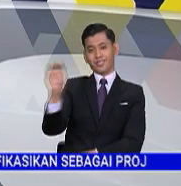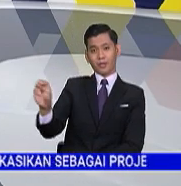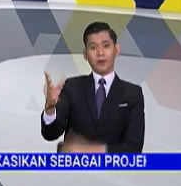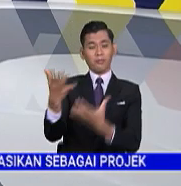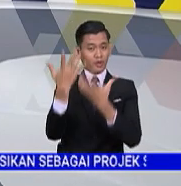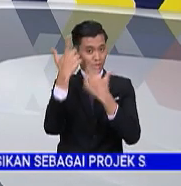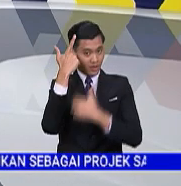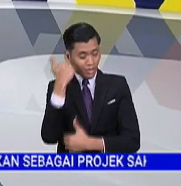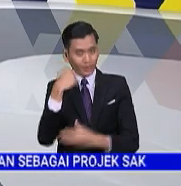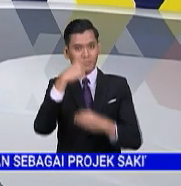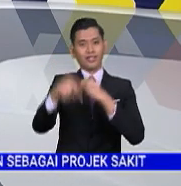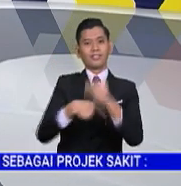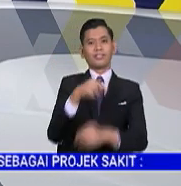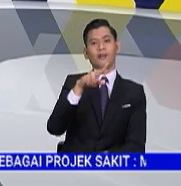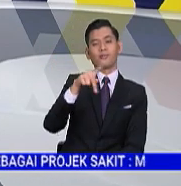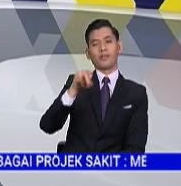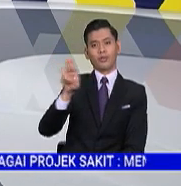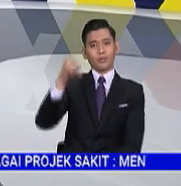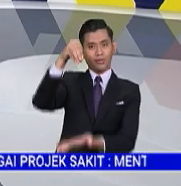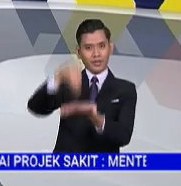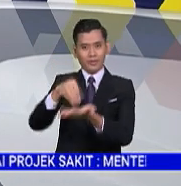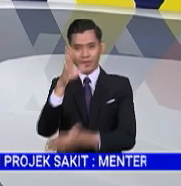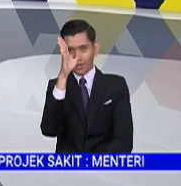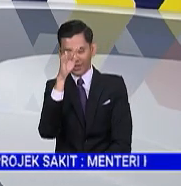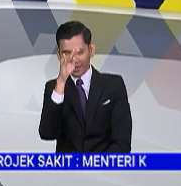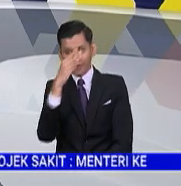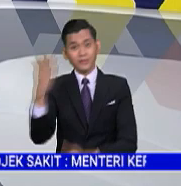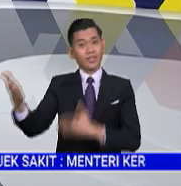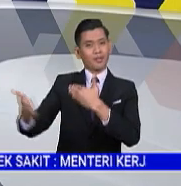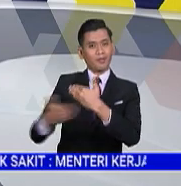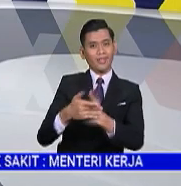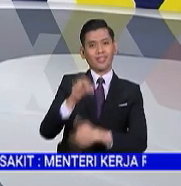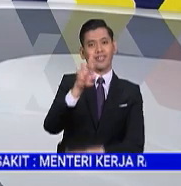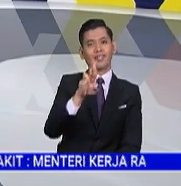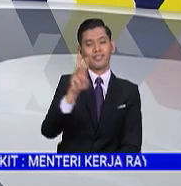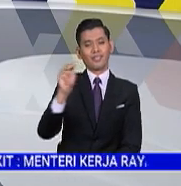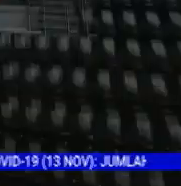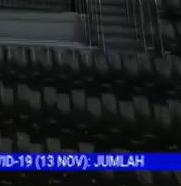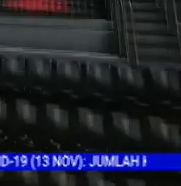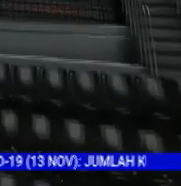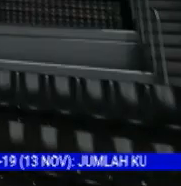maklumat sahih PRU Don Melaka. Kembali kepada Fatah dan Fiona di Angkasa Puri.